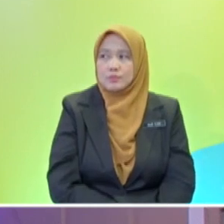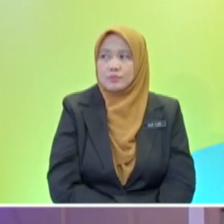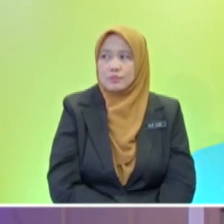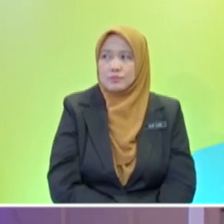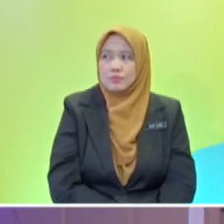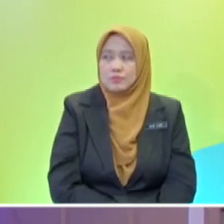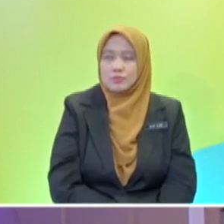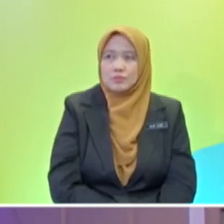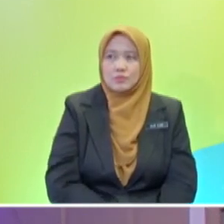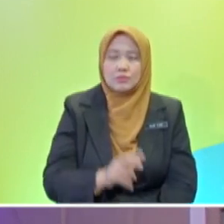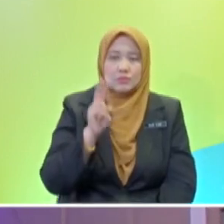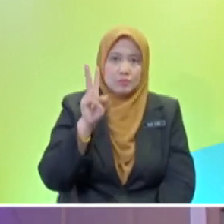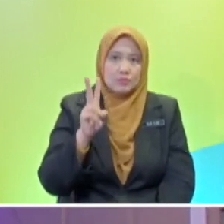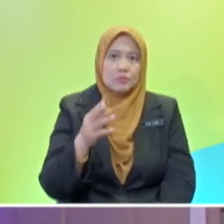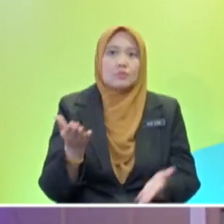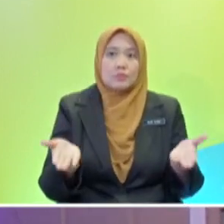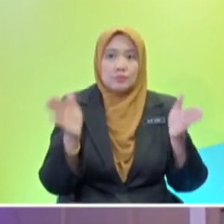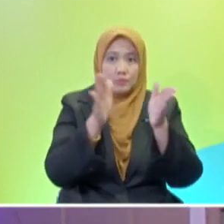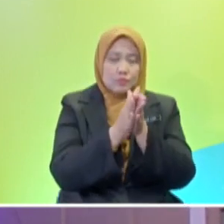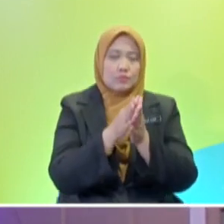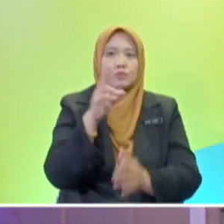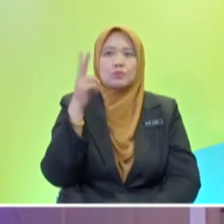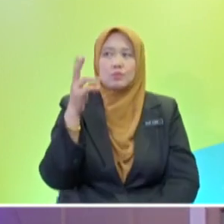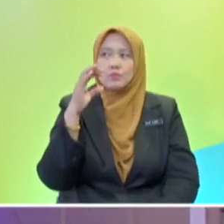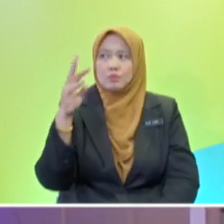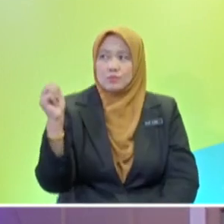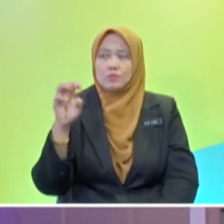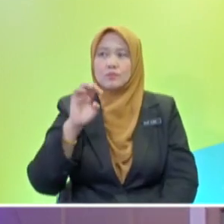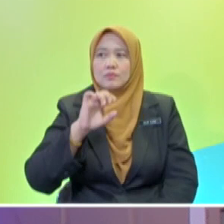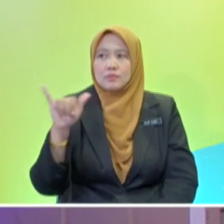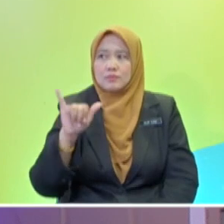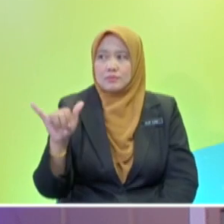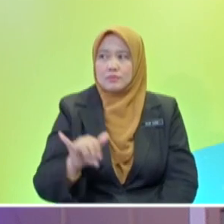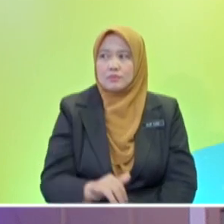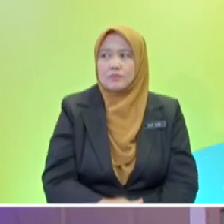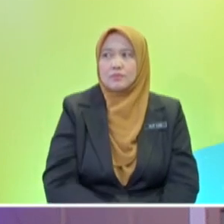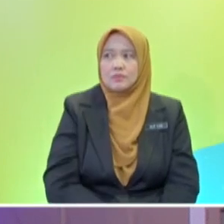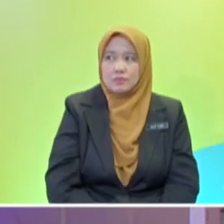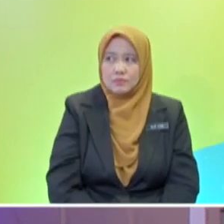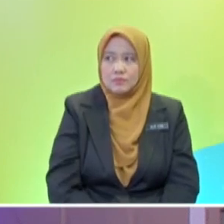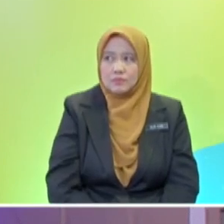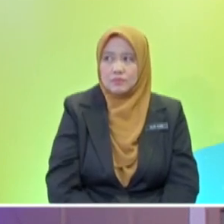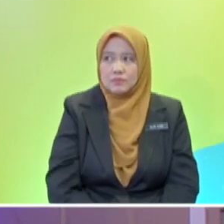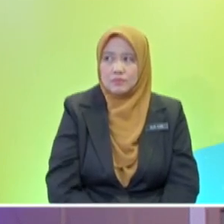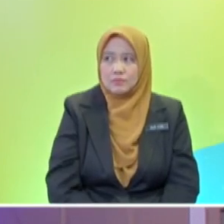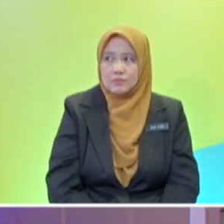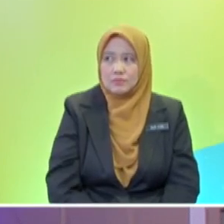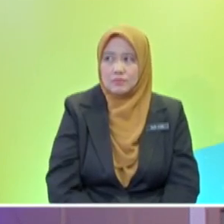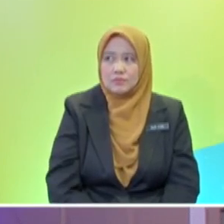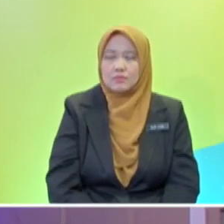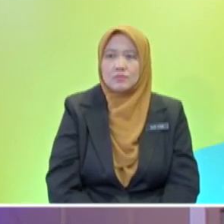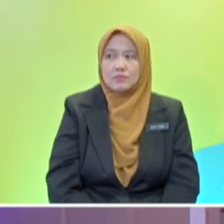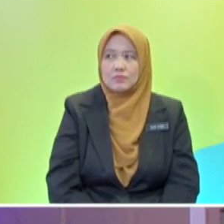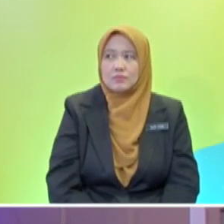akan 12 cm sebab kita akan lipat Jadi dua bahagia kan Oke 12 12 ya oke kayak sini pun